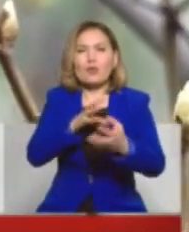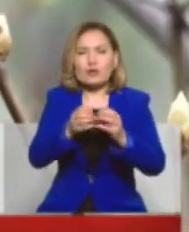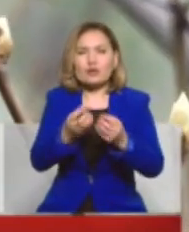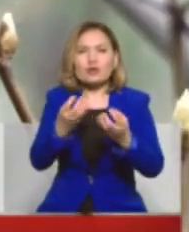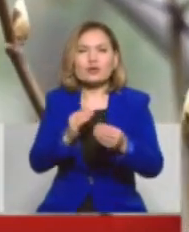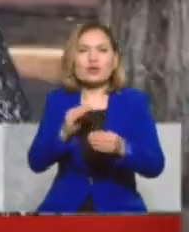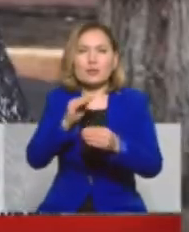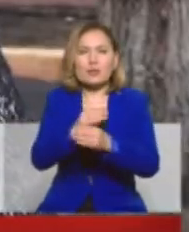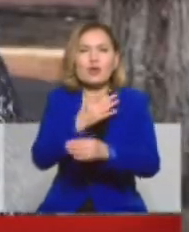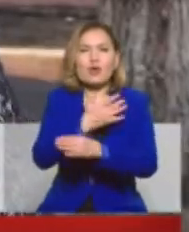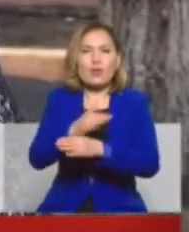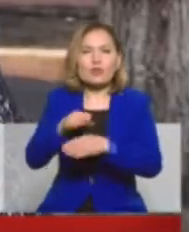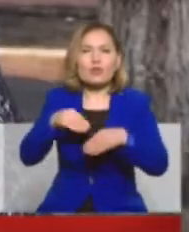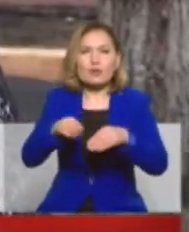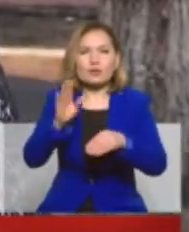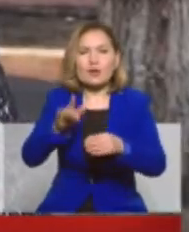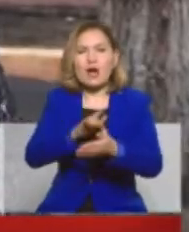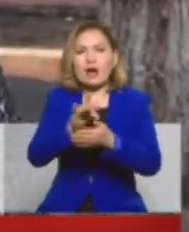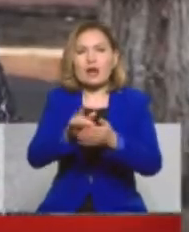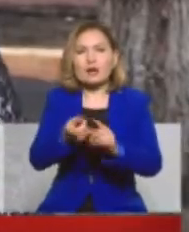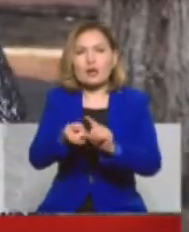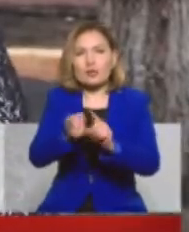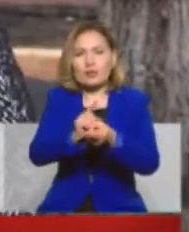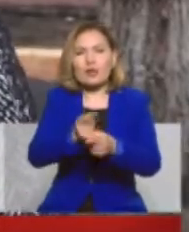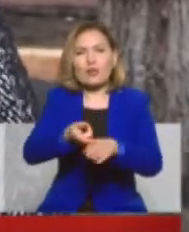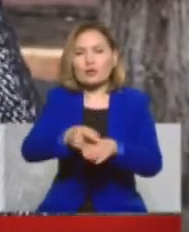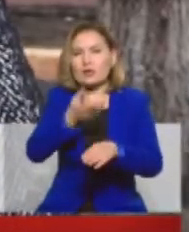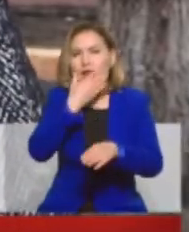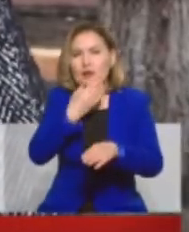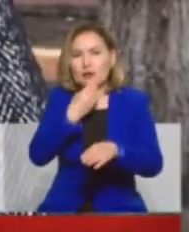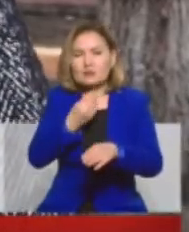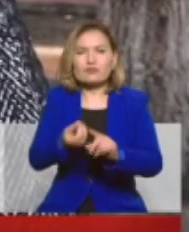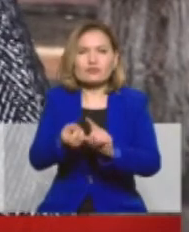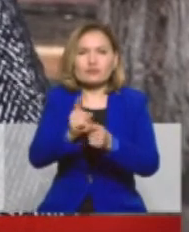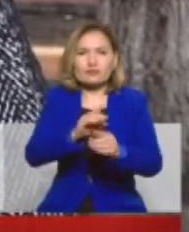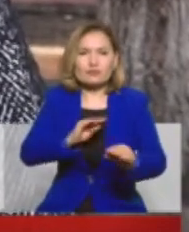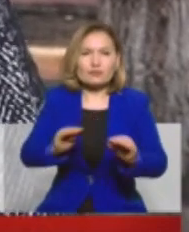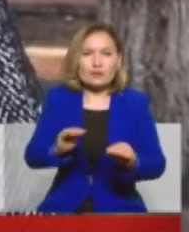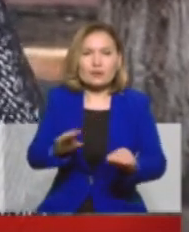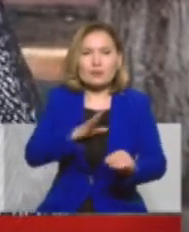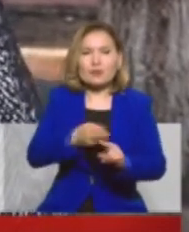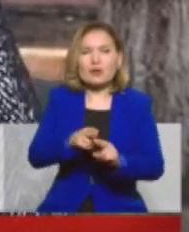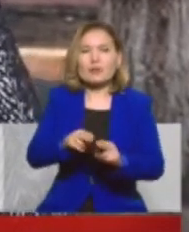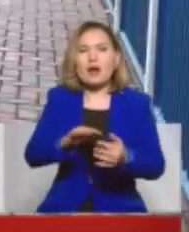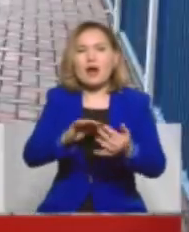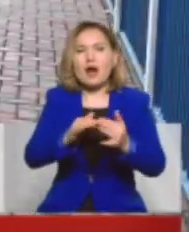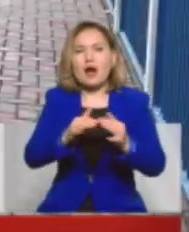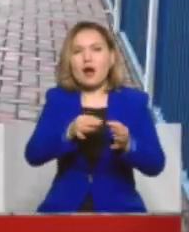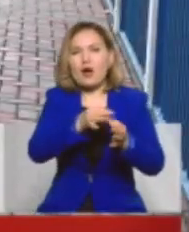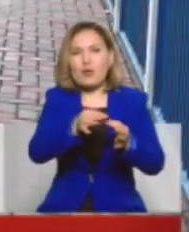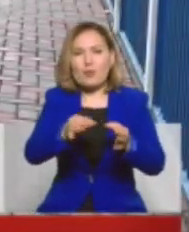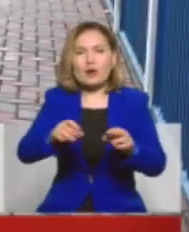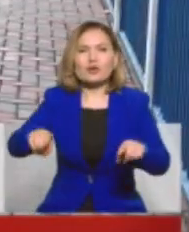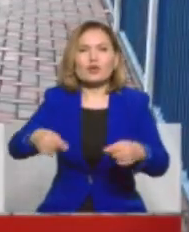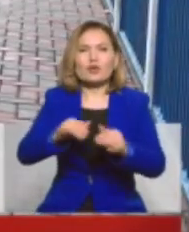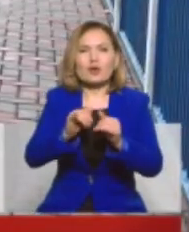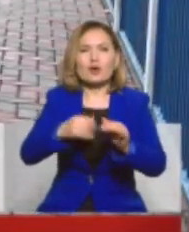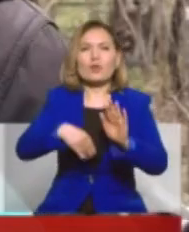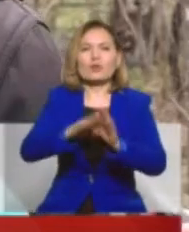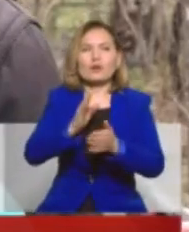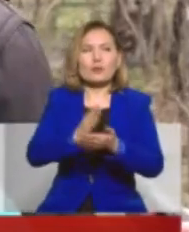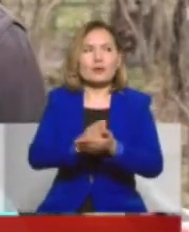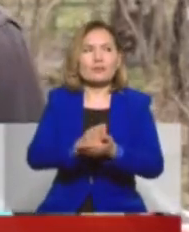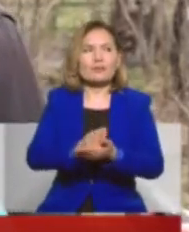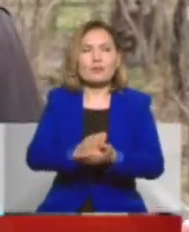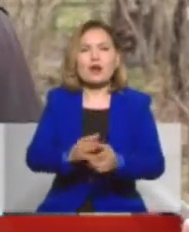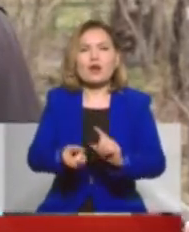тағы да отырғызамыз. Қаланы қарап тұрсаңыздар, тазаланып қалған. Енді аулалар жасағаннан бері қаламыз кішкене жақсарып.